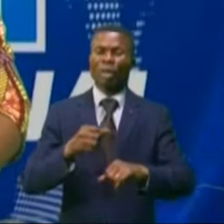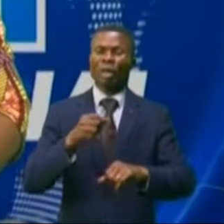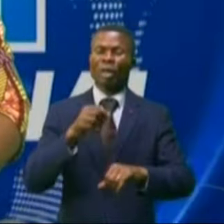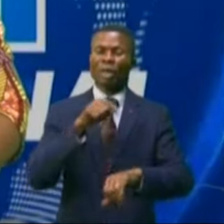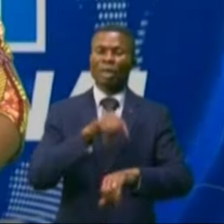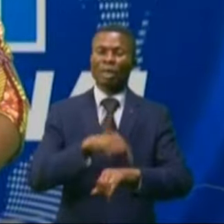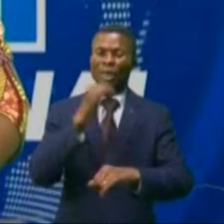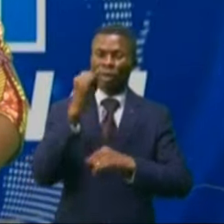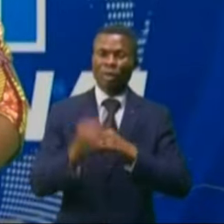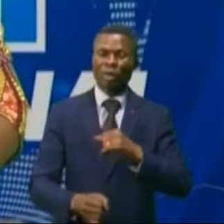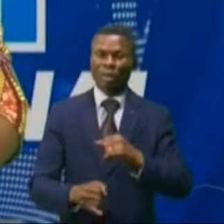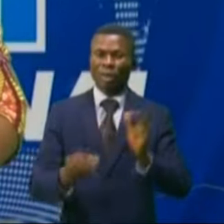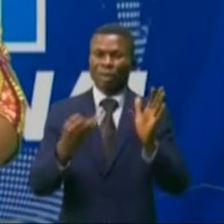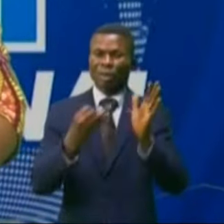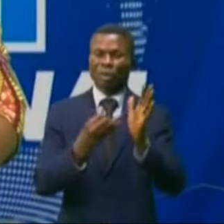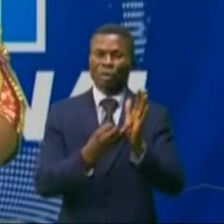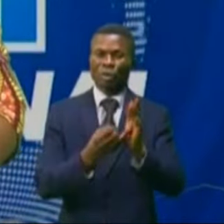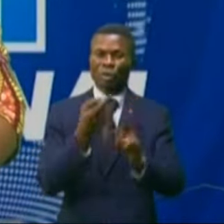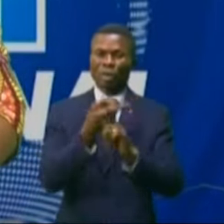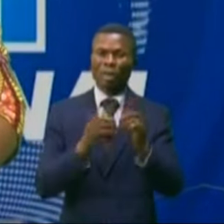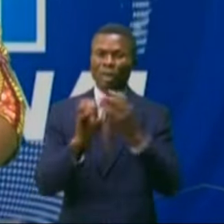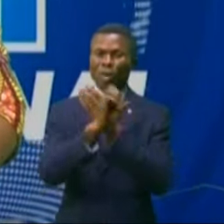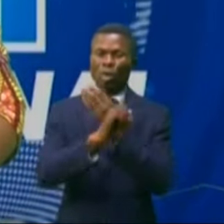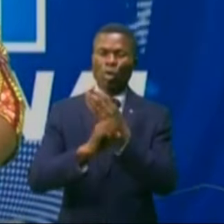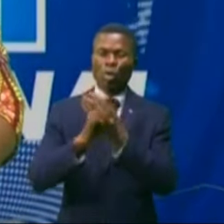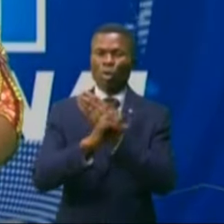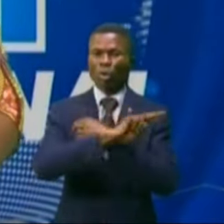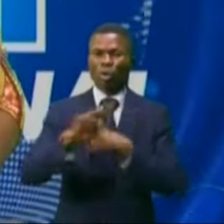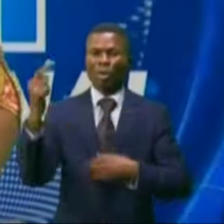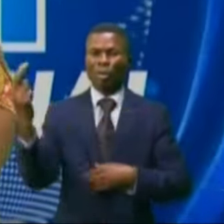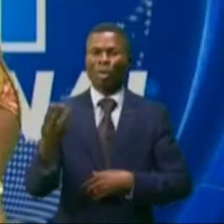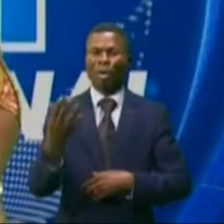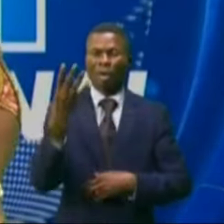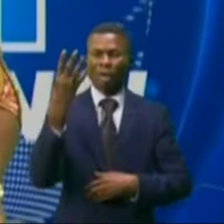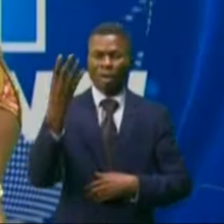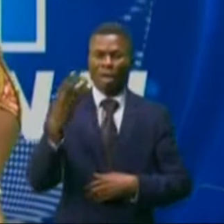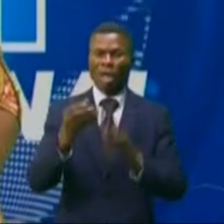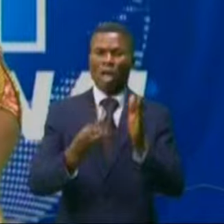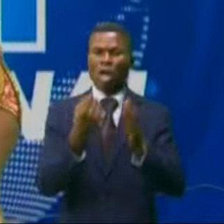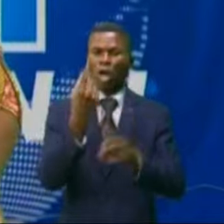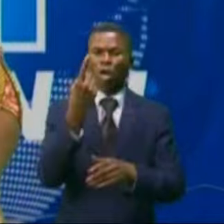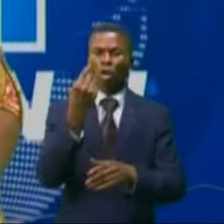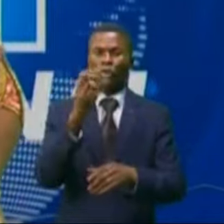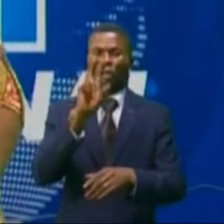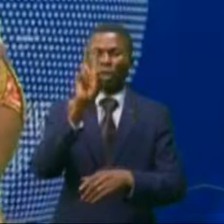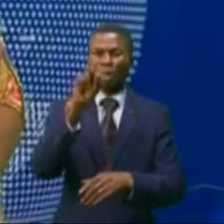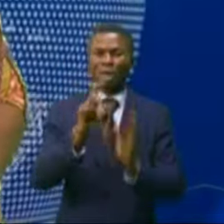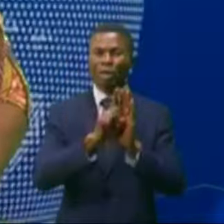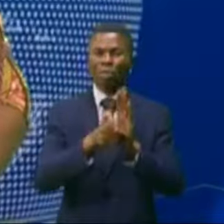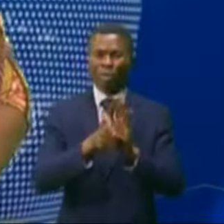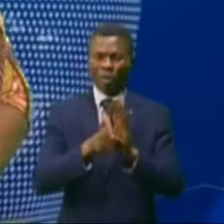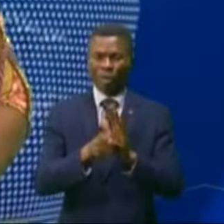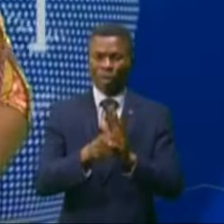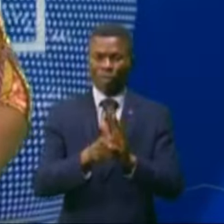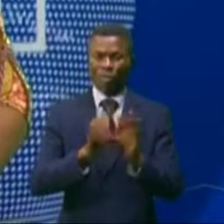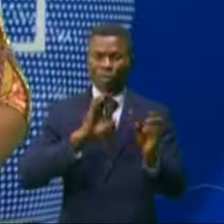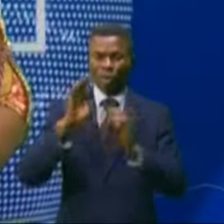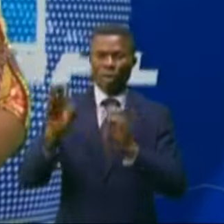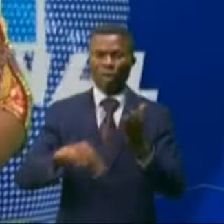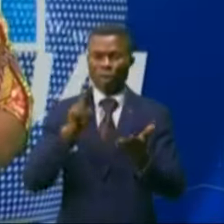au plus tard le 7 août 2024 à 11h30. C'est un